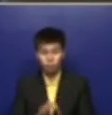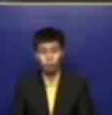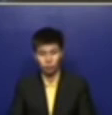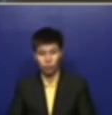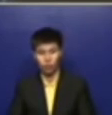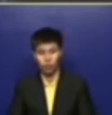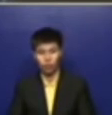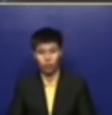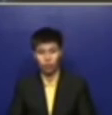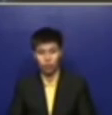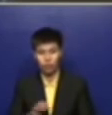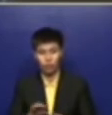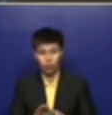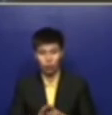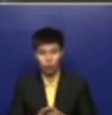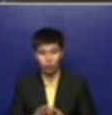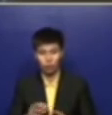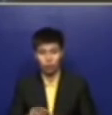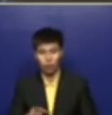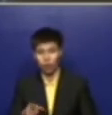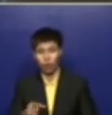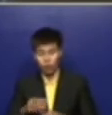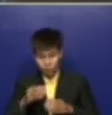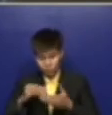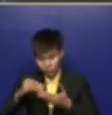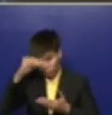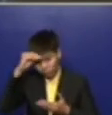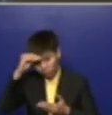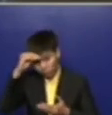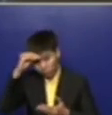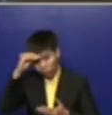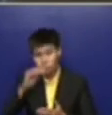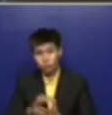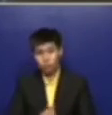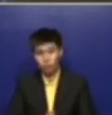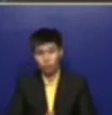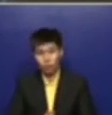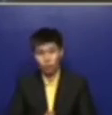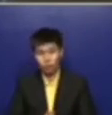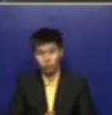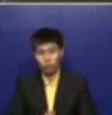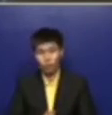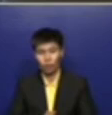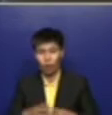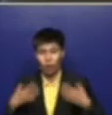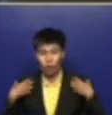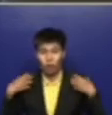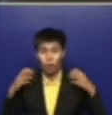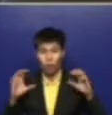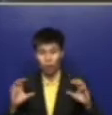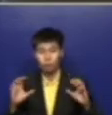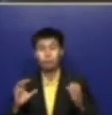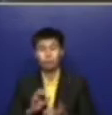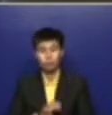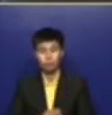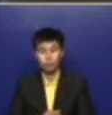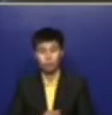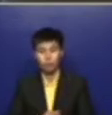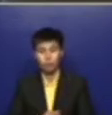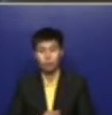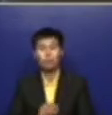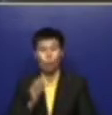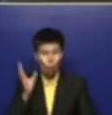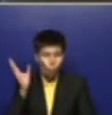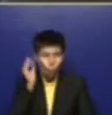กร้องของนิสิตนักศึกษานั้นขออนุญาตเรียนว่ารัฐบาลนะครับได้ให้ความสำคัญแล้วก็ยินดีที่รับฟังแล้วก็เป็น